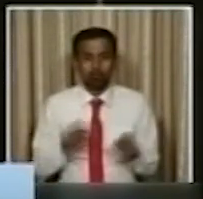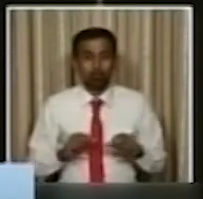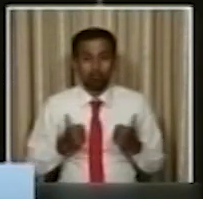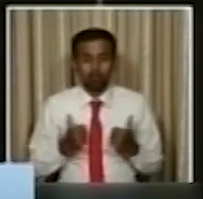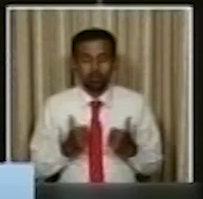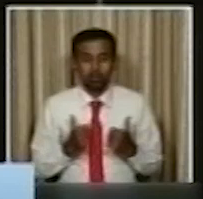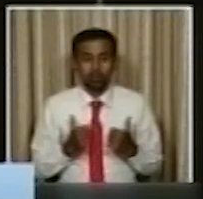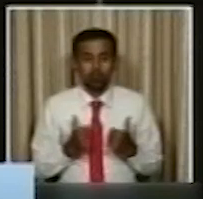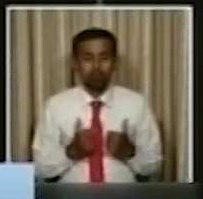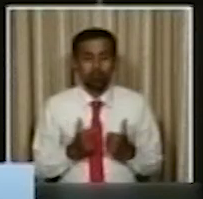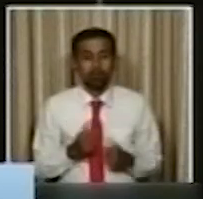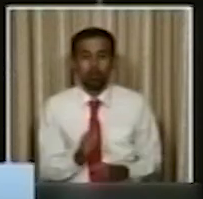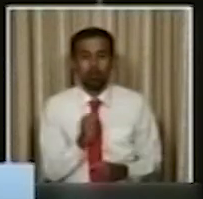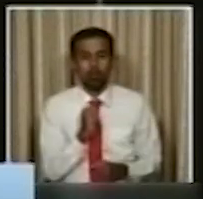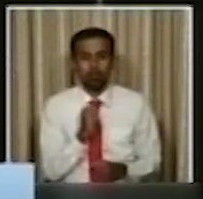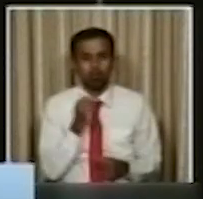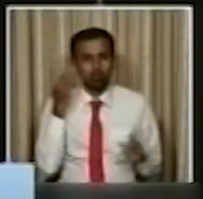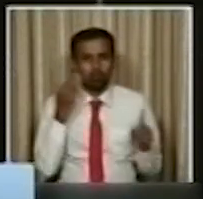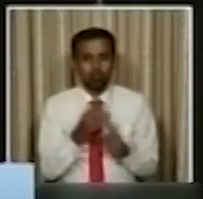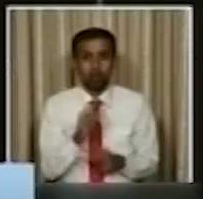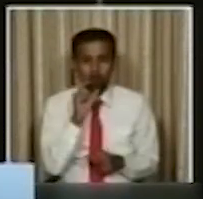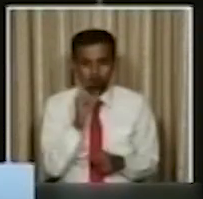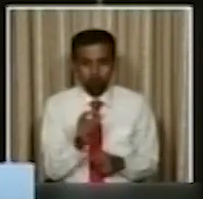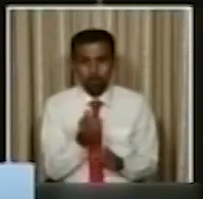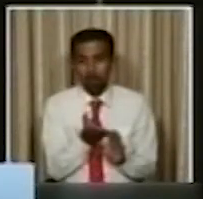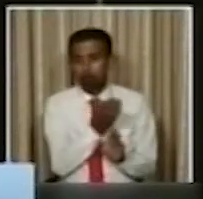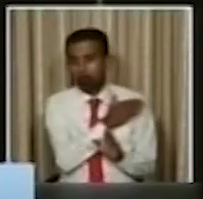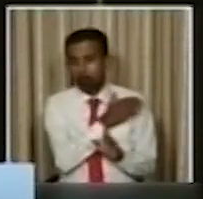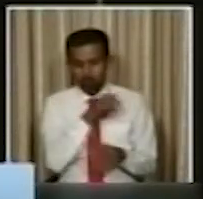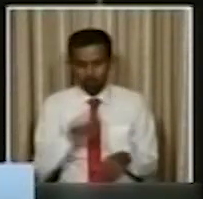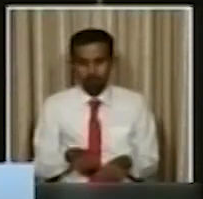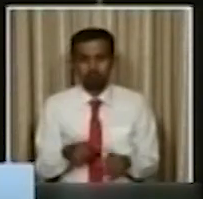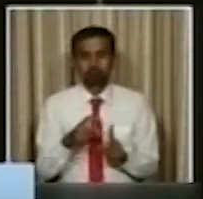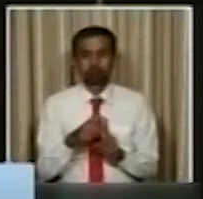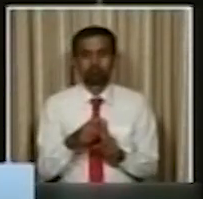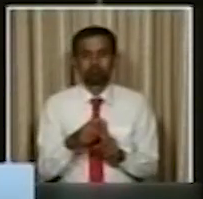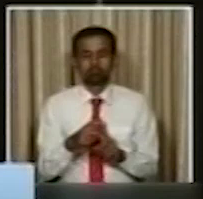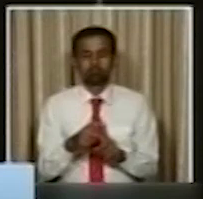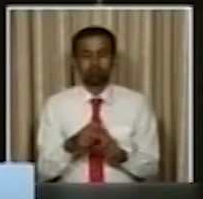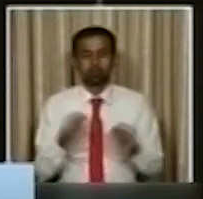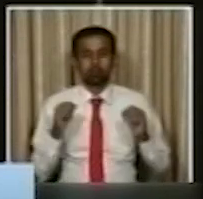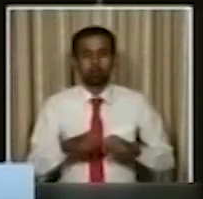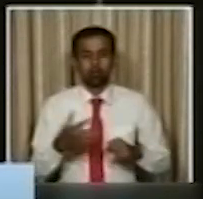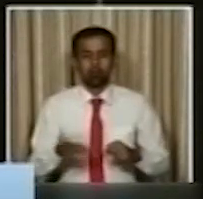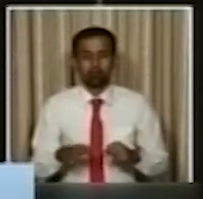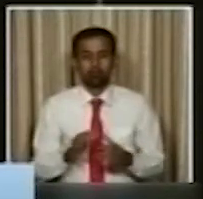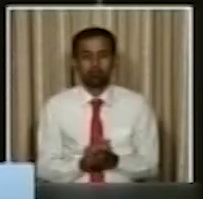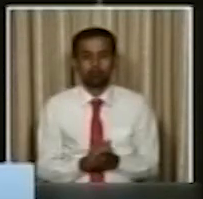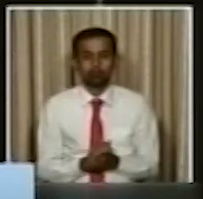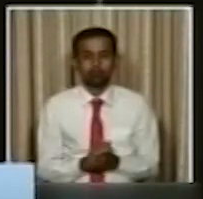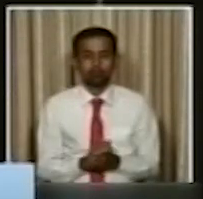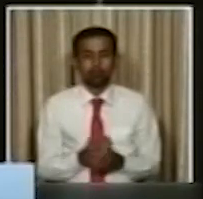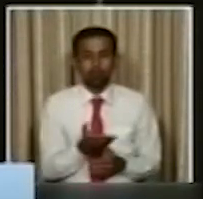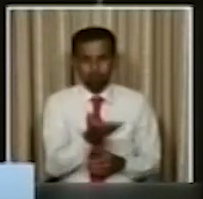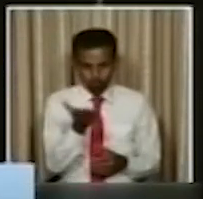அது முன்னிருந்ததையும் விட மிக மோசமான நிலைமையாக இருக்கின்றது. அல்லது தெரியும், இந்த நாட்டிலே வாழக்கூடிய